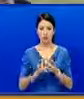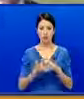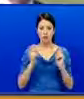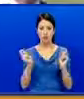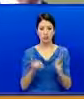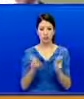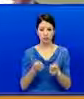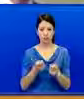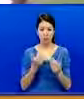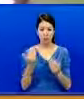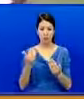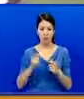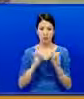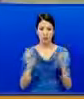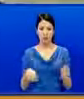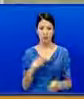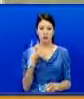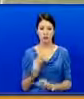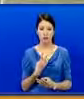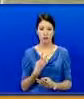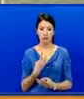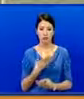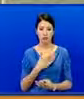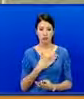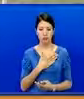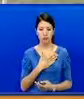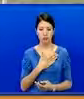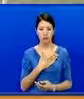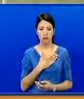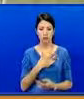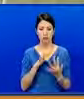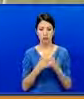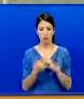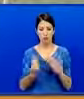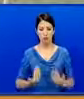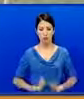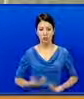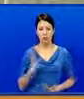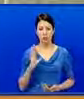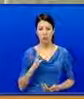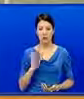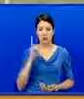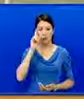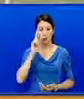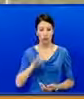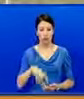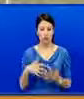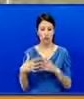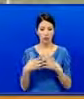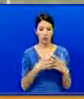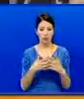жүретін жолын ашып беру керек. Мен ауылдан шыққанмын, өзім өріске мал айдағанмын. Сондықтан оны білеміз, сөйтіп жүріп, таласып жүріп, жаңағыдай